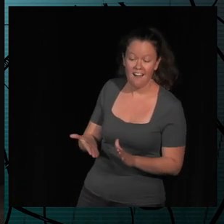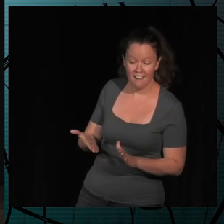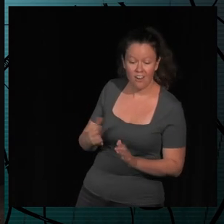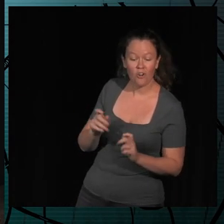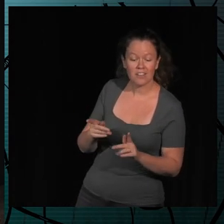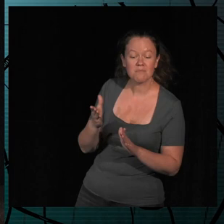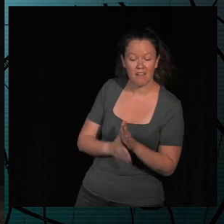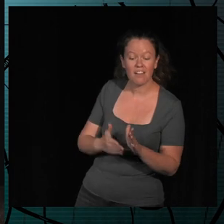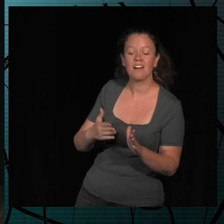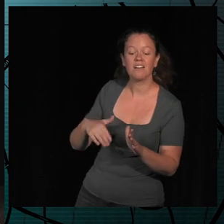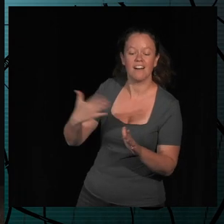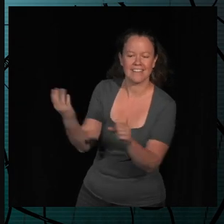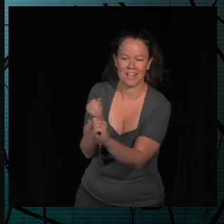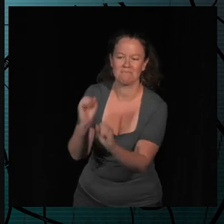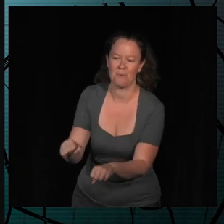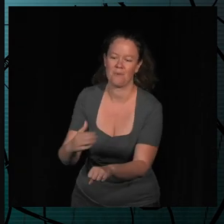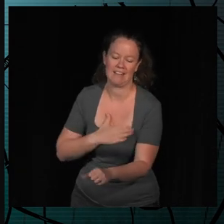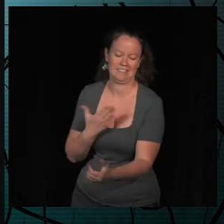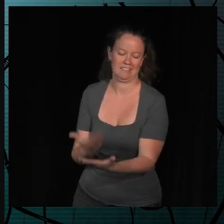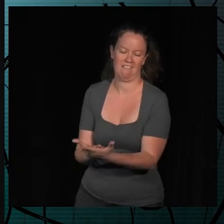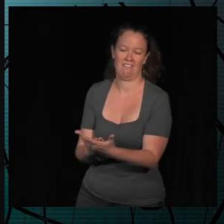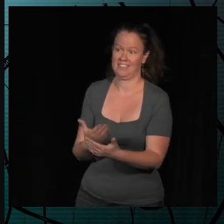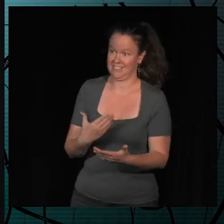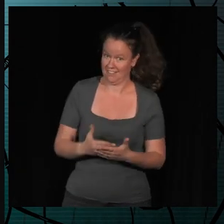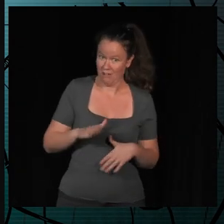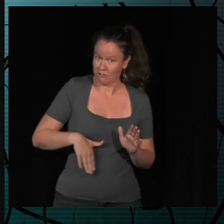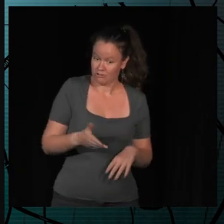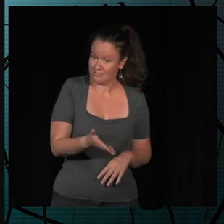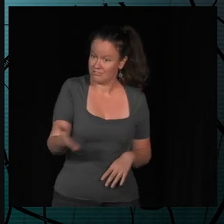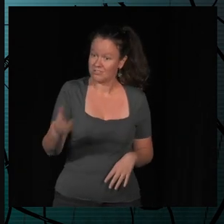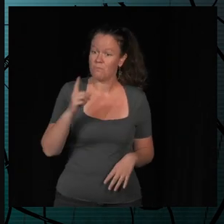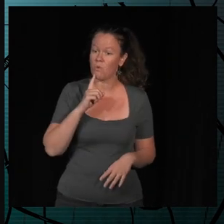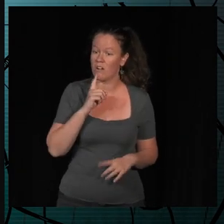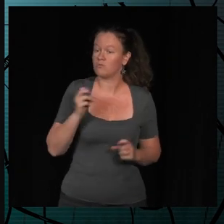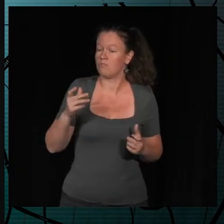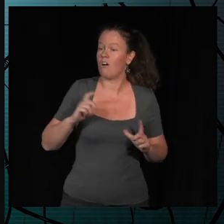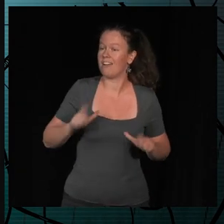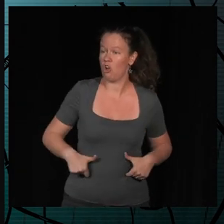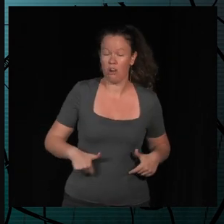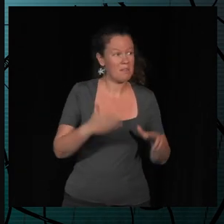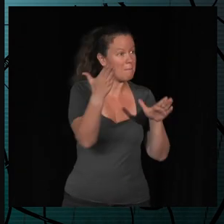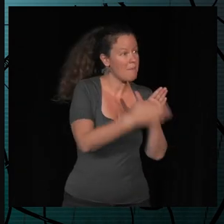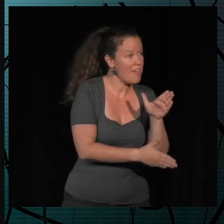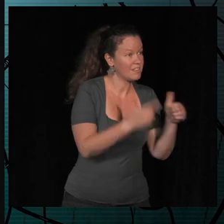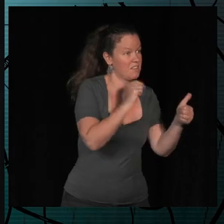c'est très intéressant comme mécanisme c'est peut-être un des plus beaux mécanisme parce qu'à l'école lorsqu'on perd bah on